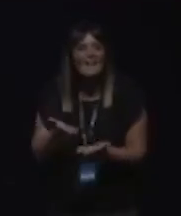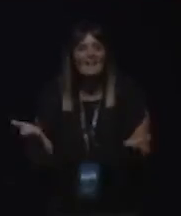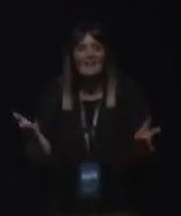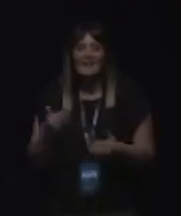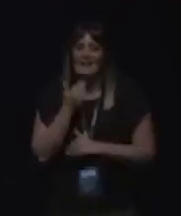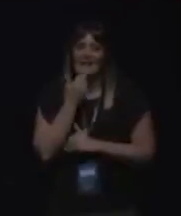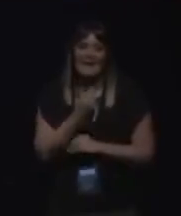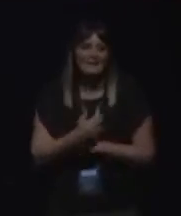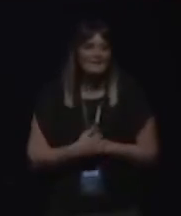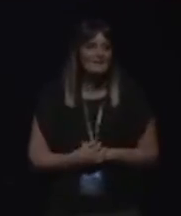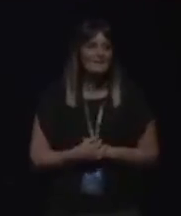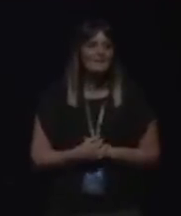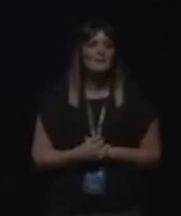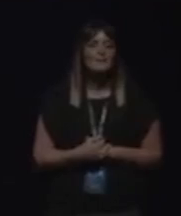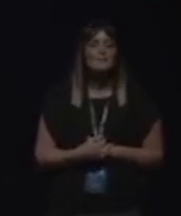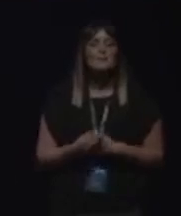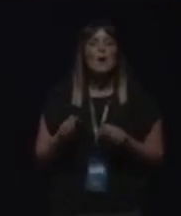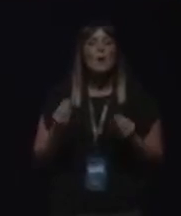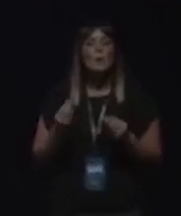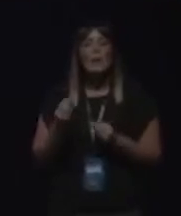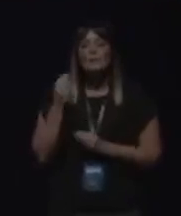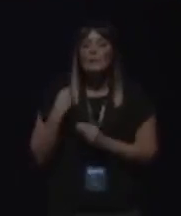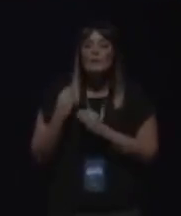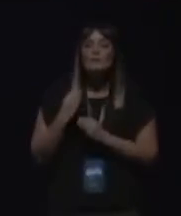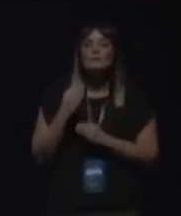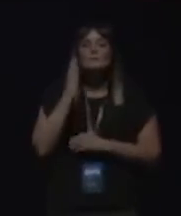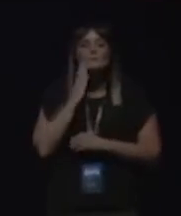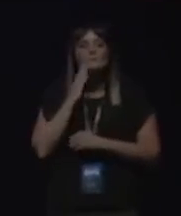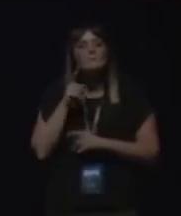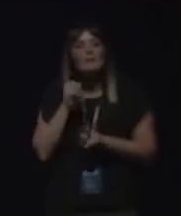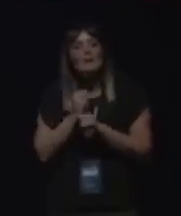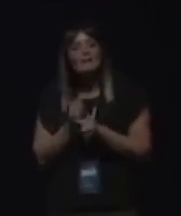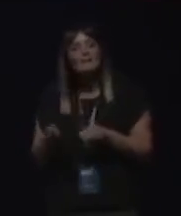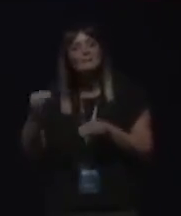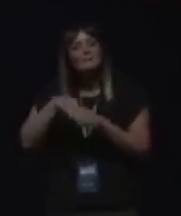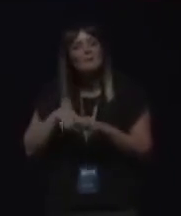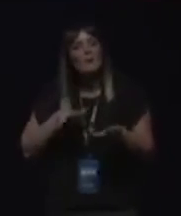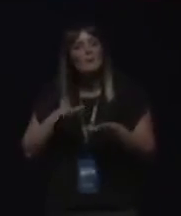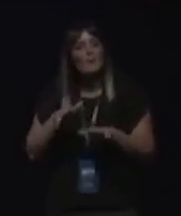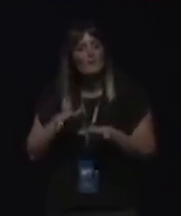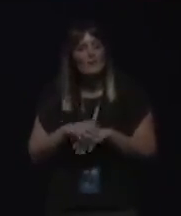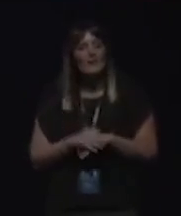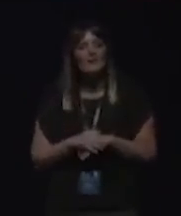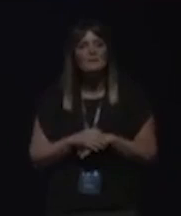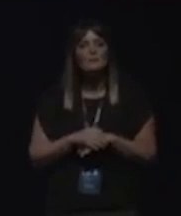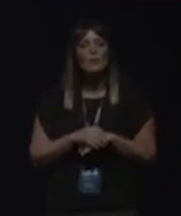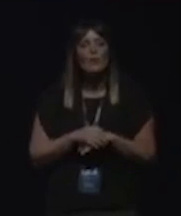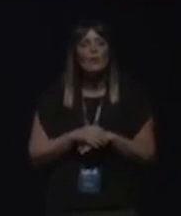ringrazio. Guardate, quando mi è stato chiesto di far parte del movimento e di